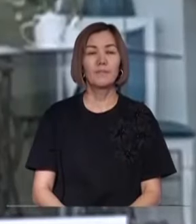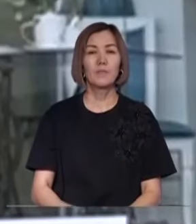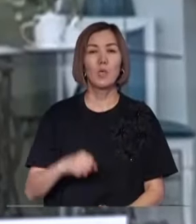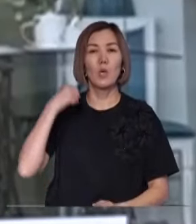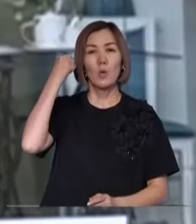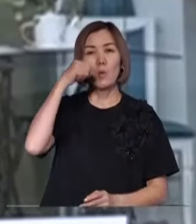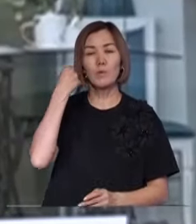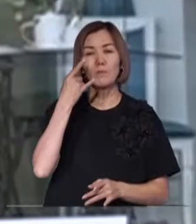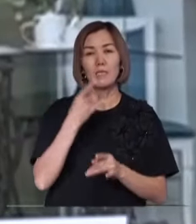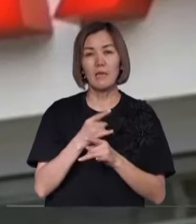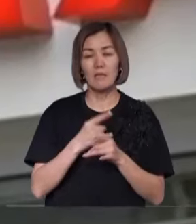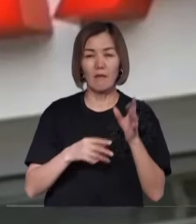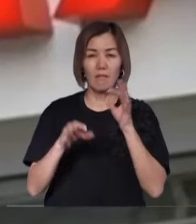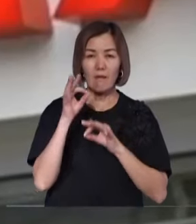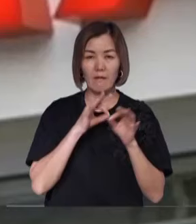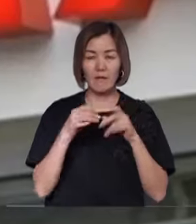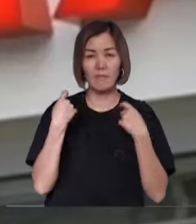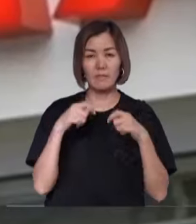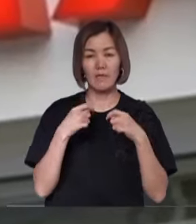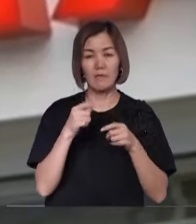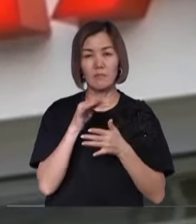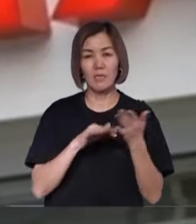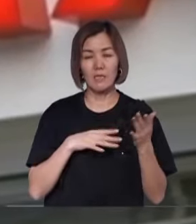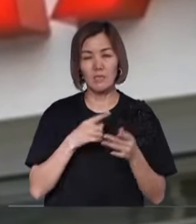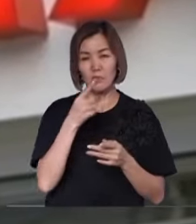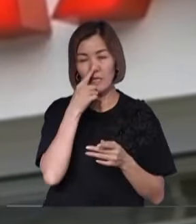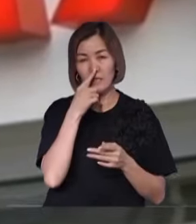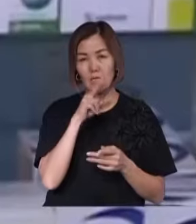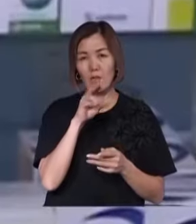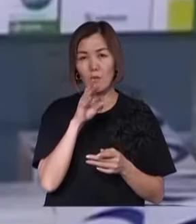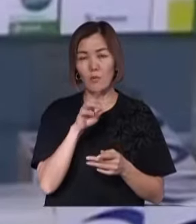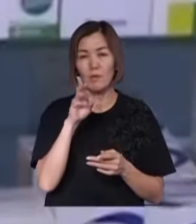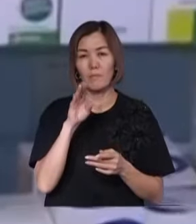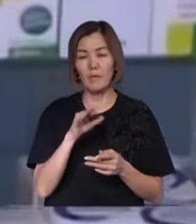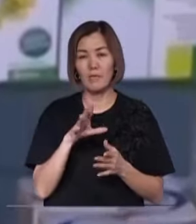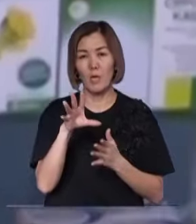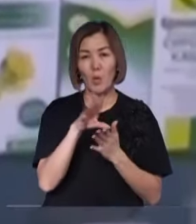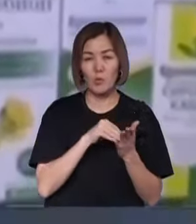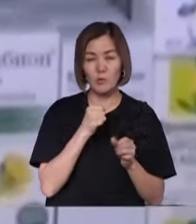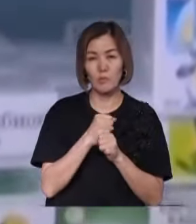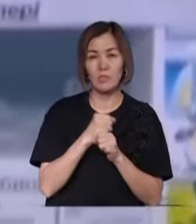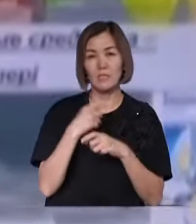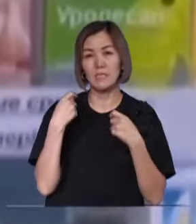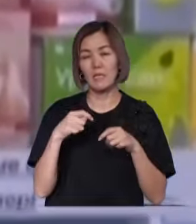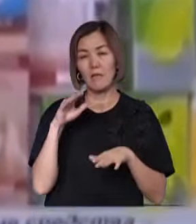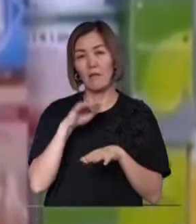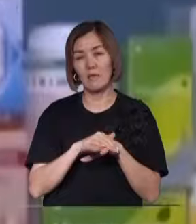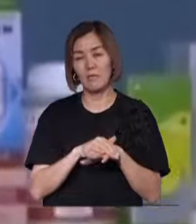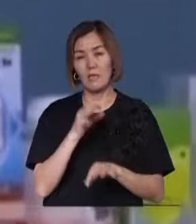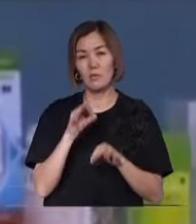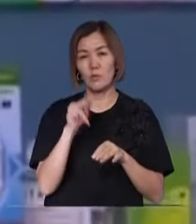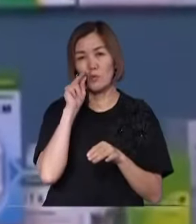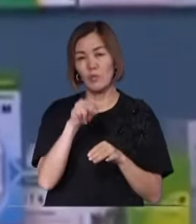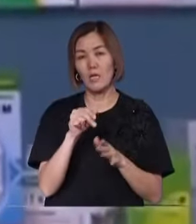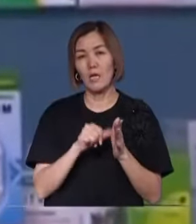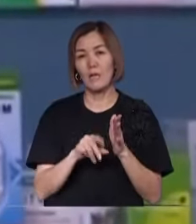Өзбекстанда жалған дәрі-дәрмек саудасы тыйылмай тұр. Жақында лоробен препаратының жасанды көшірмесін шығарып сатқандар анықталды. Сот кінәлілерге